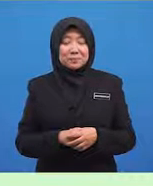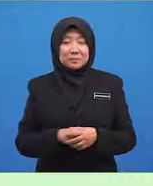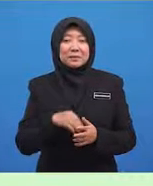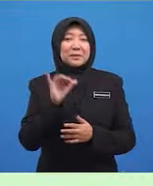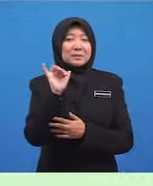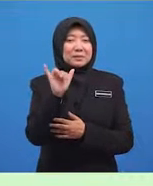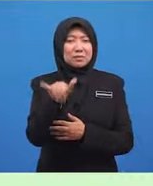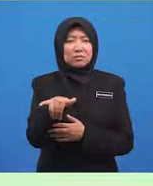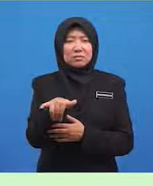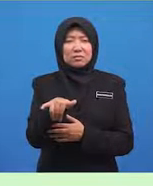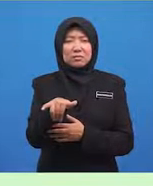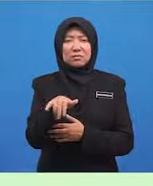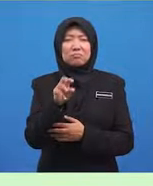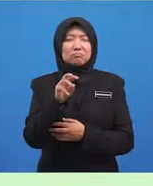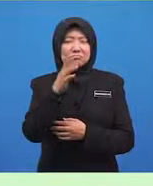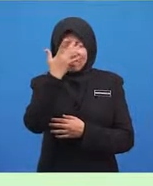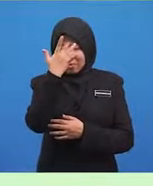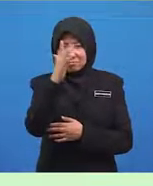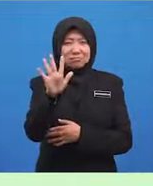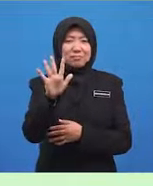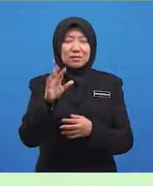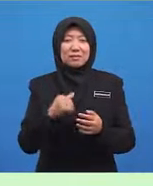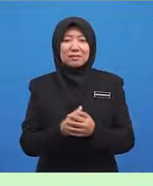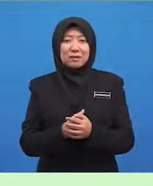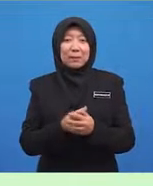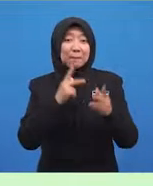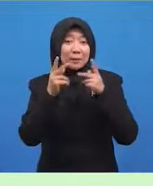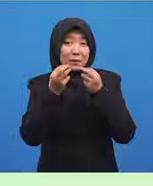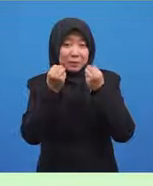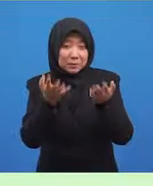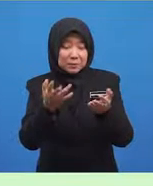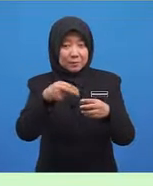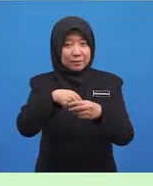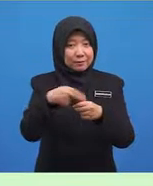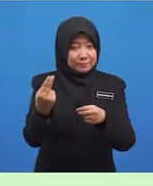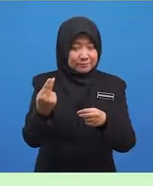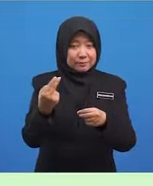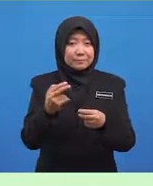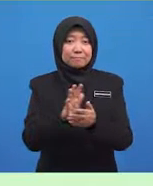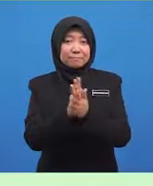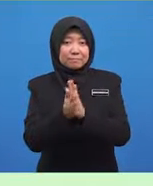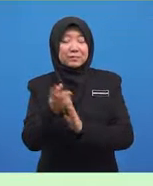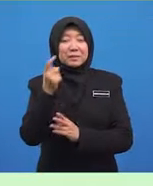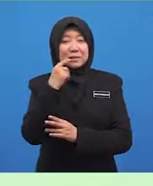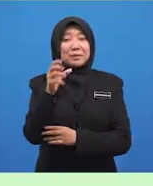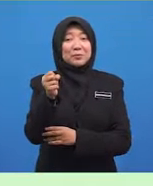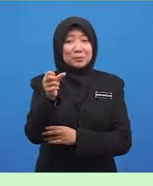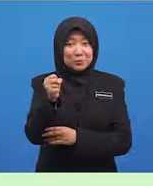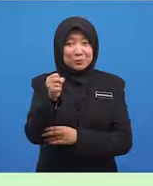Ya, kamu memang murid yang pandai. Kata majmuk yang terhasil ialah gigi